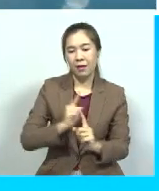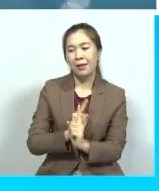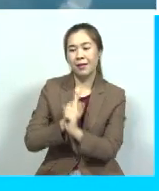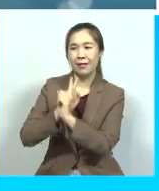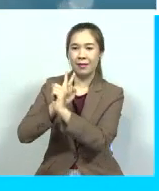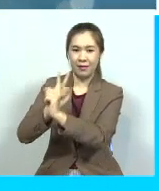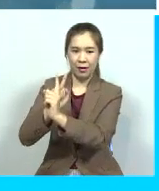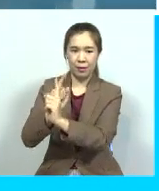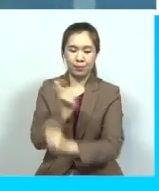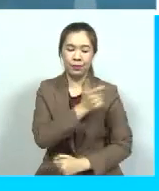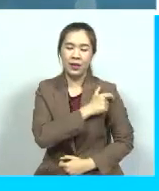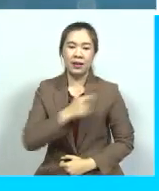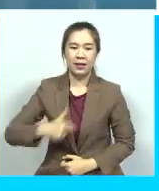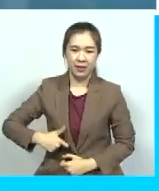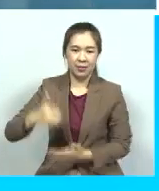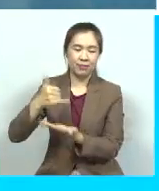จ้าอยู่หัว